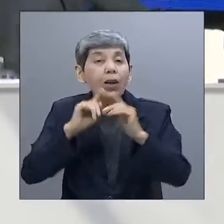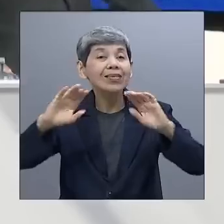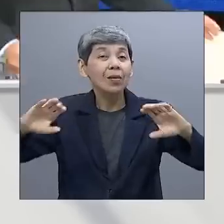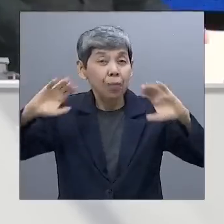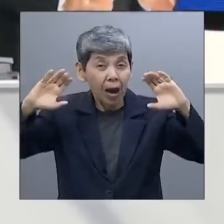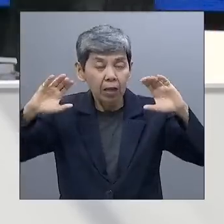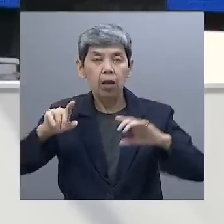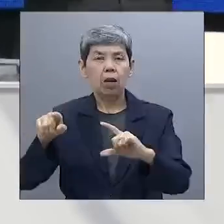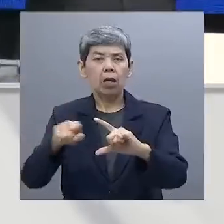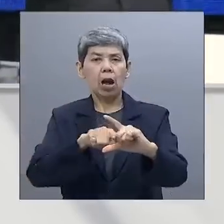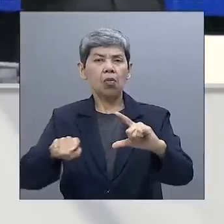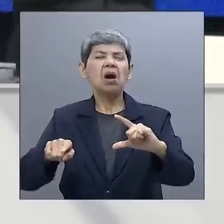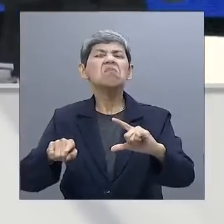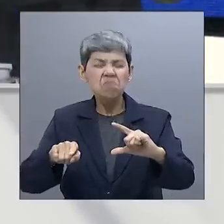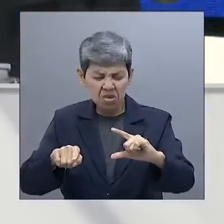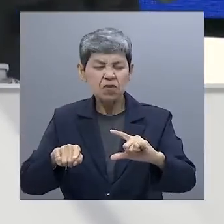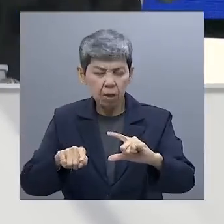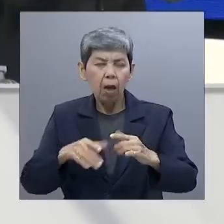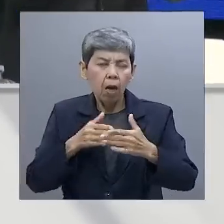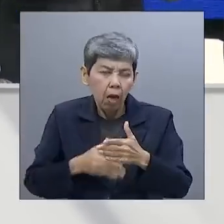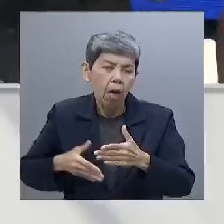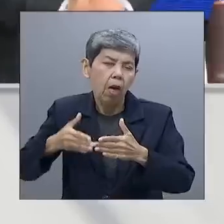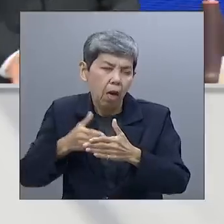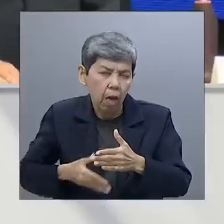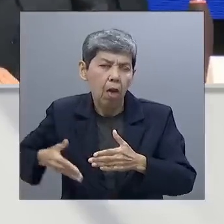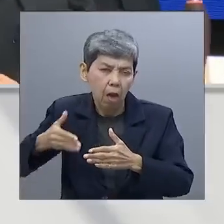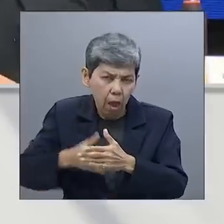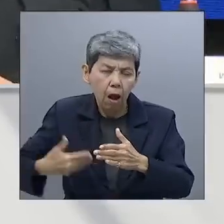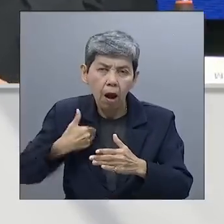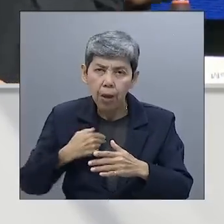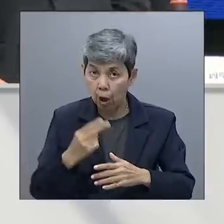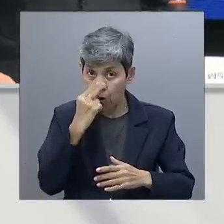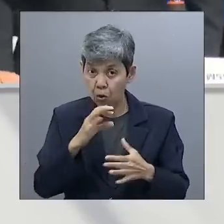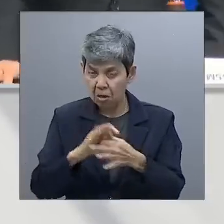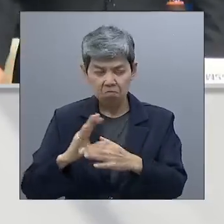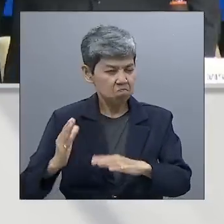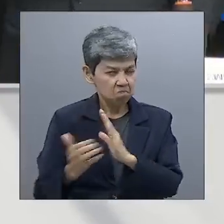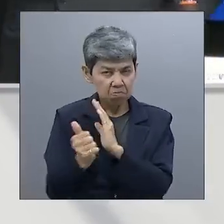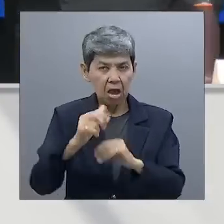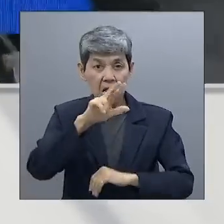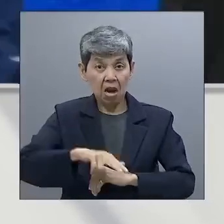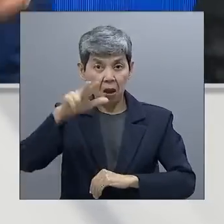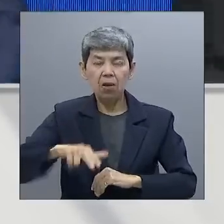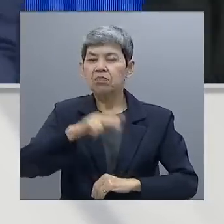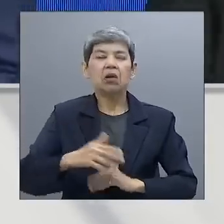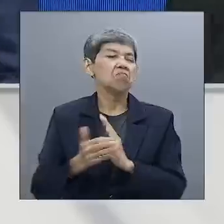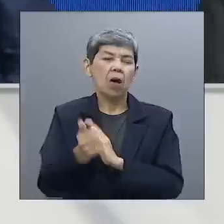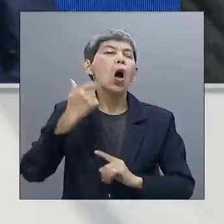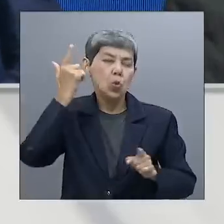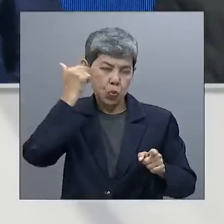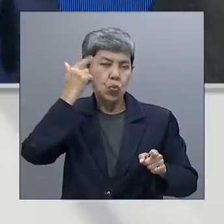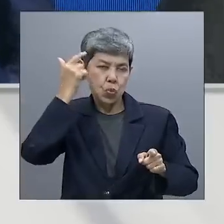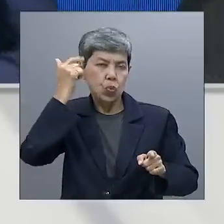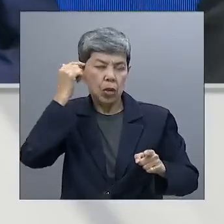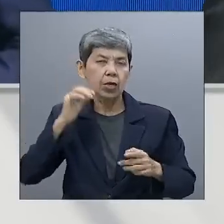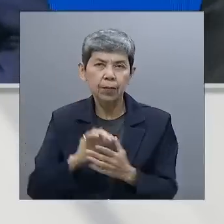แล้วก้าวไกลก็มีอีกหลายด่านที่ต้องฝ่าและถ้าเทียบชั้นเชิงทางการเมืองเพื่อไทยล้ำหน้าก้าวไกลอยู่หลาย